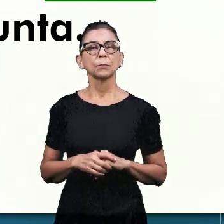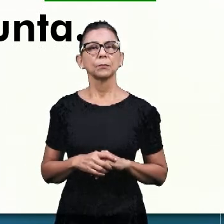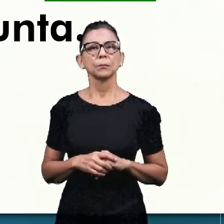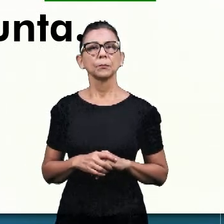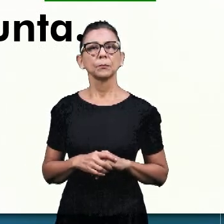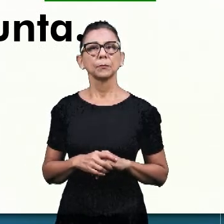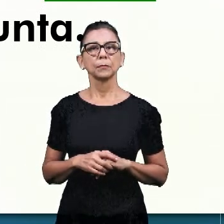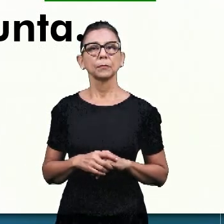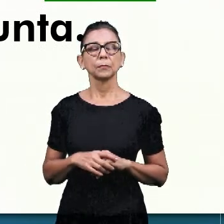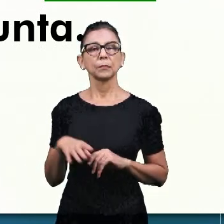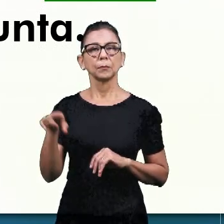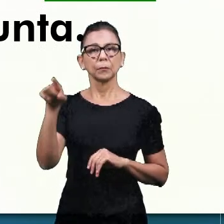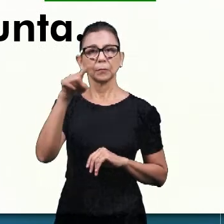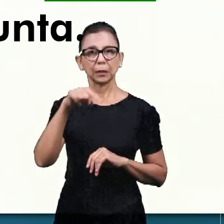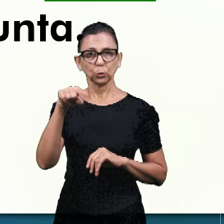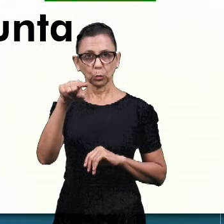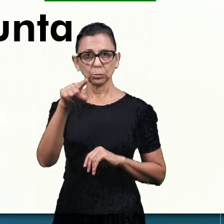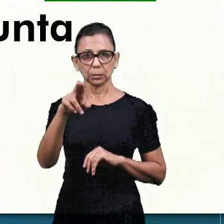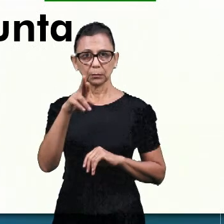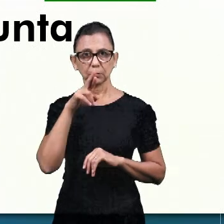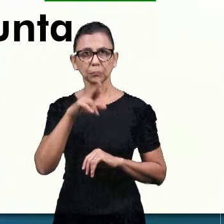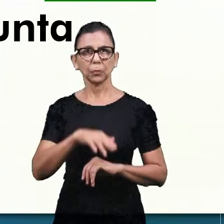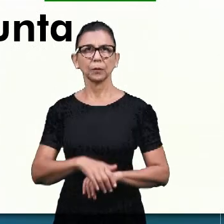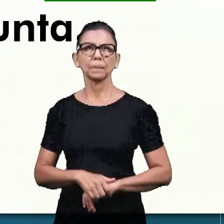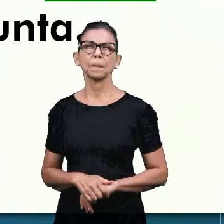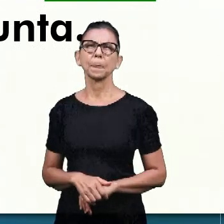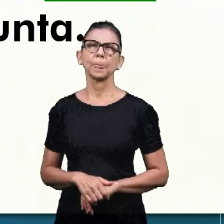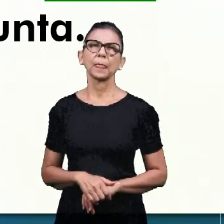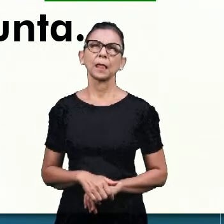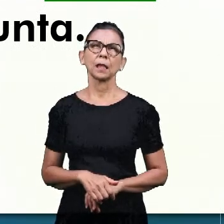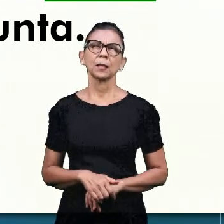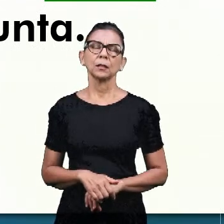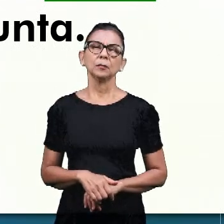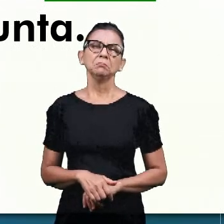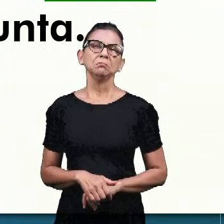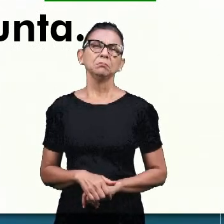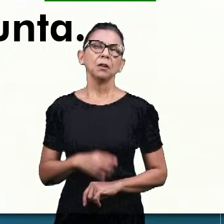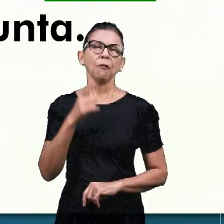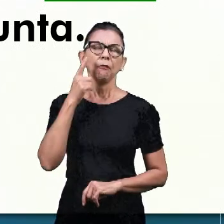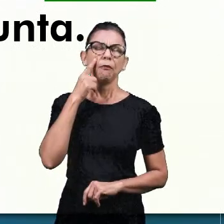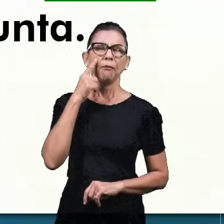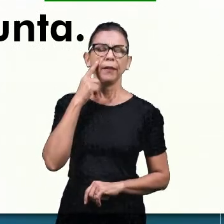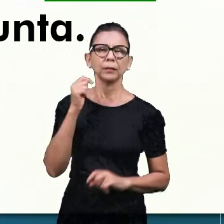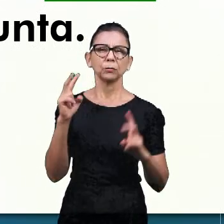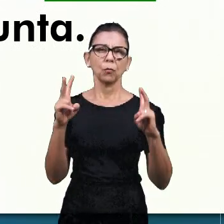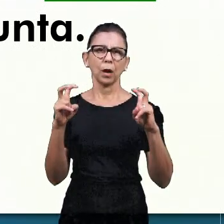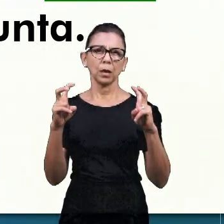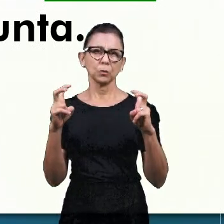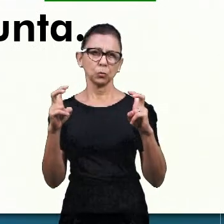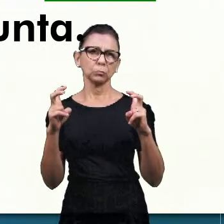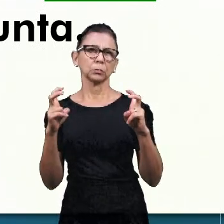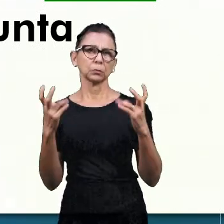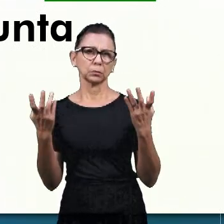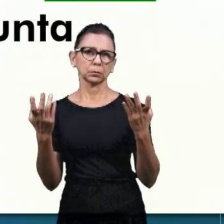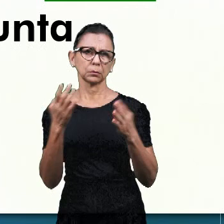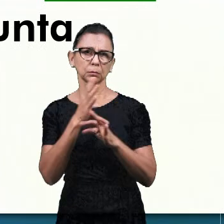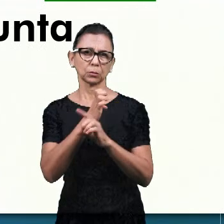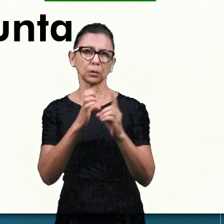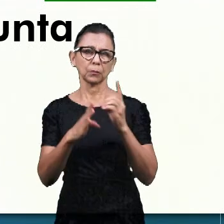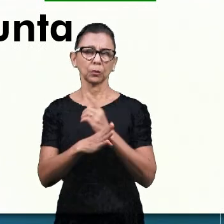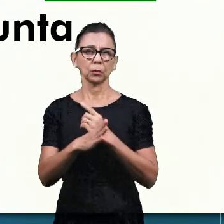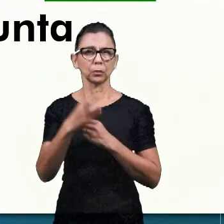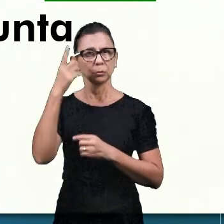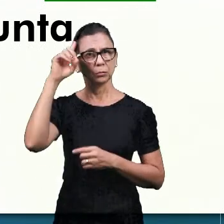pour tous, est la question la suivante. En augmentant un peu les sujets traités à l'école biblique dominicale du